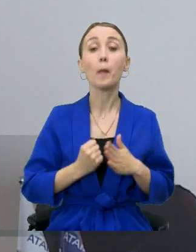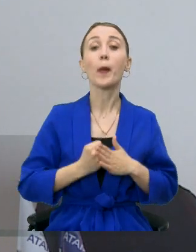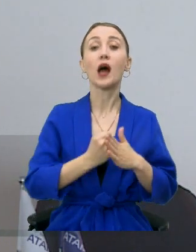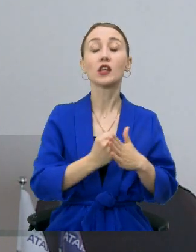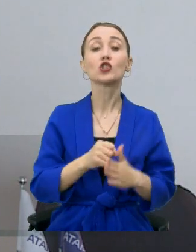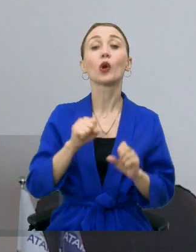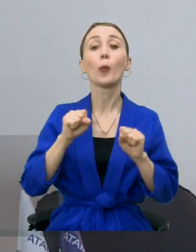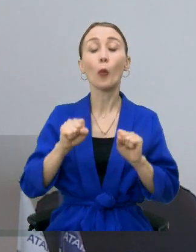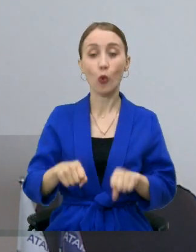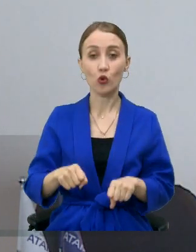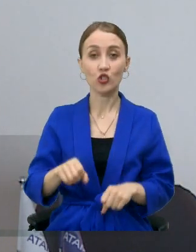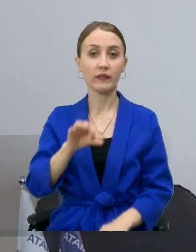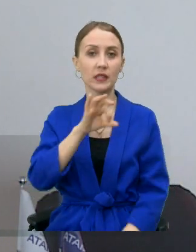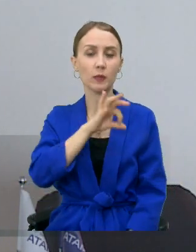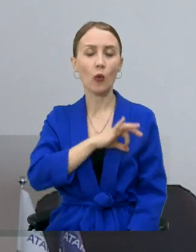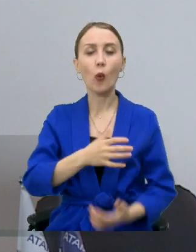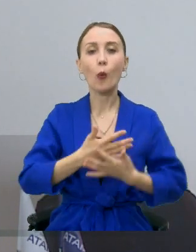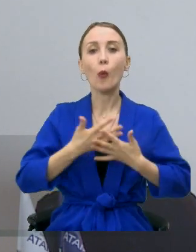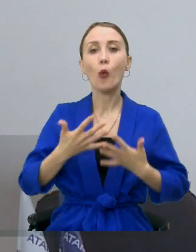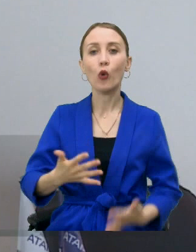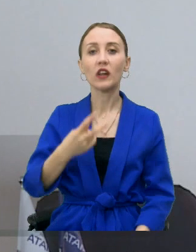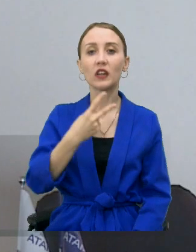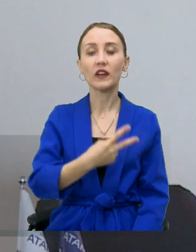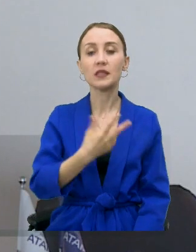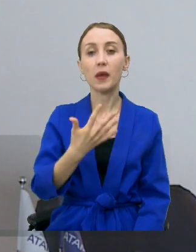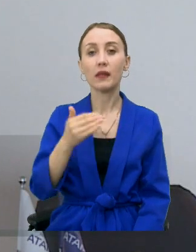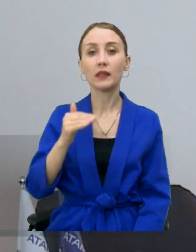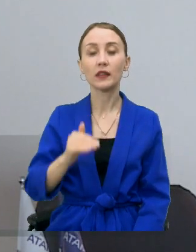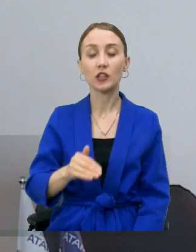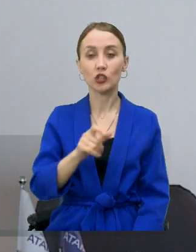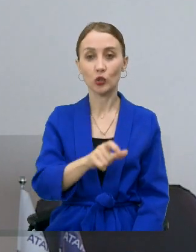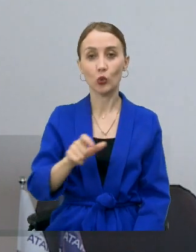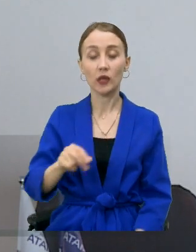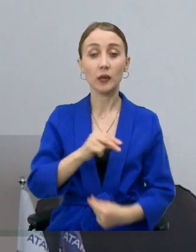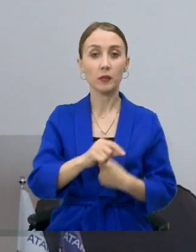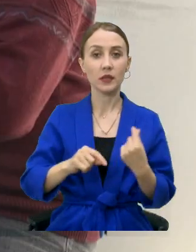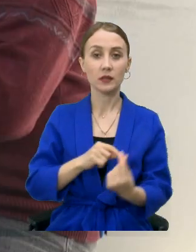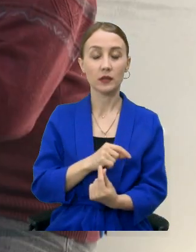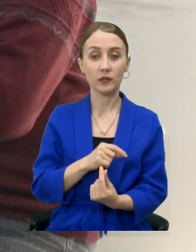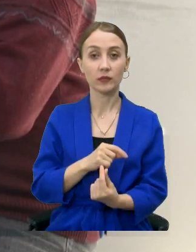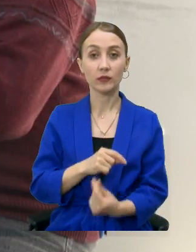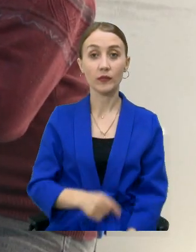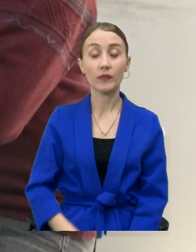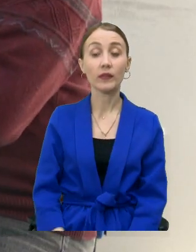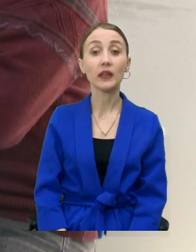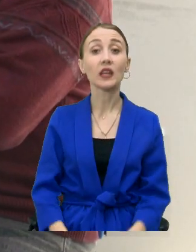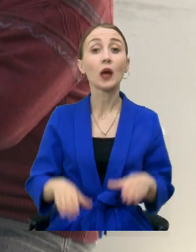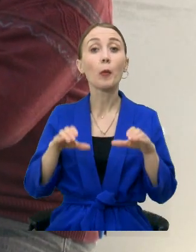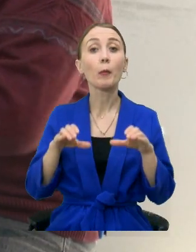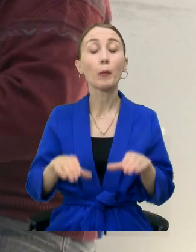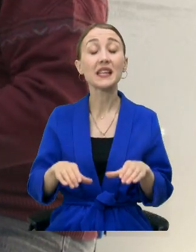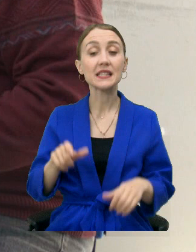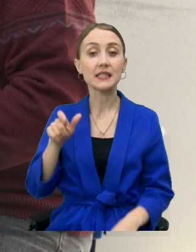может воспользоваться более 25 тысяч субъектов предпринимательской деятельности. По словам председателя